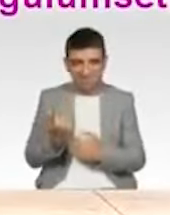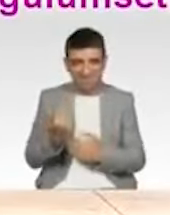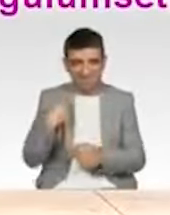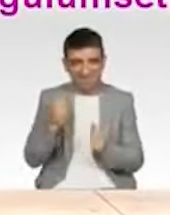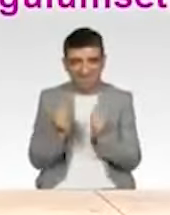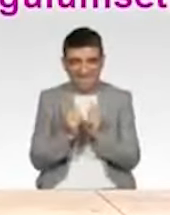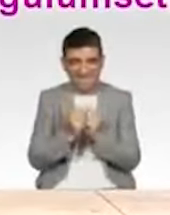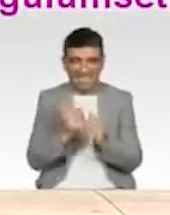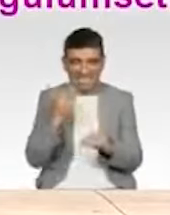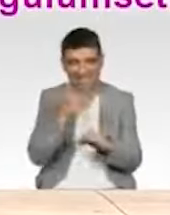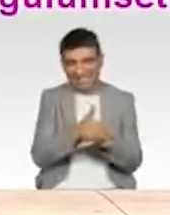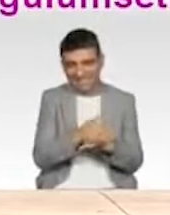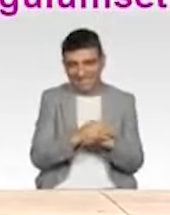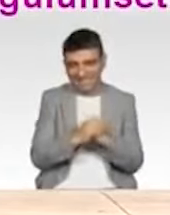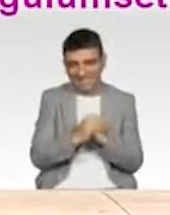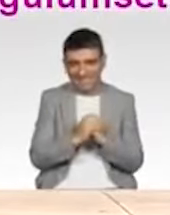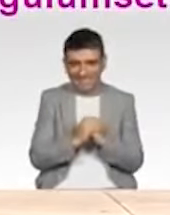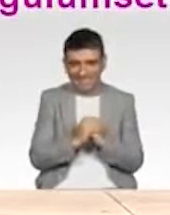gittik. Çocuk. Ya.